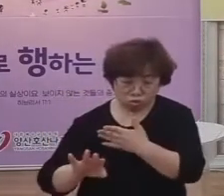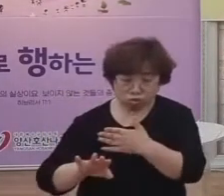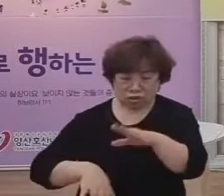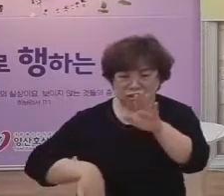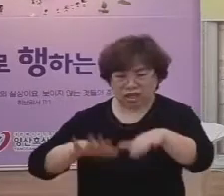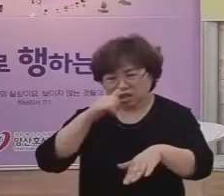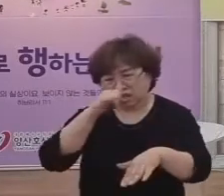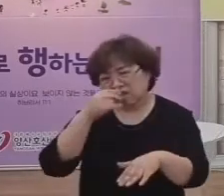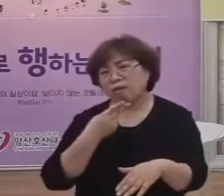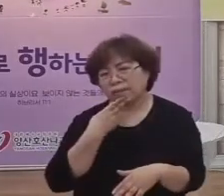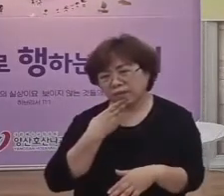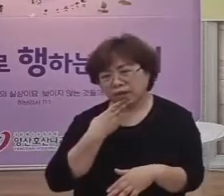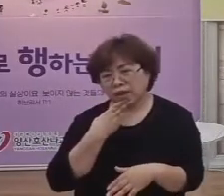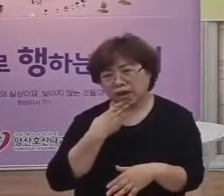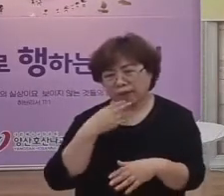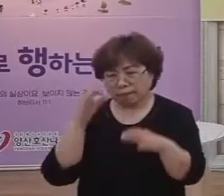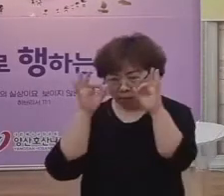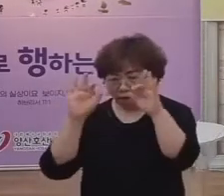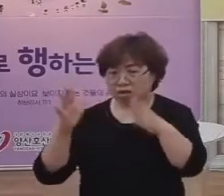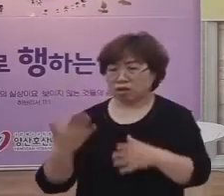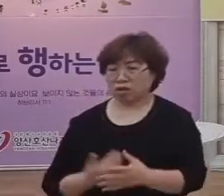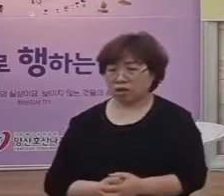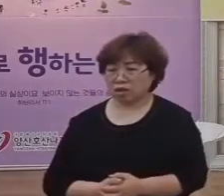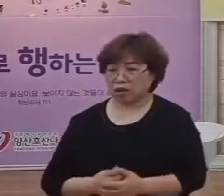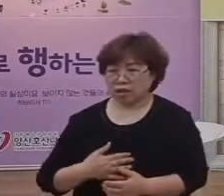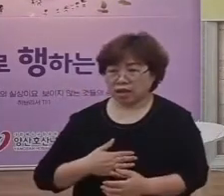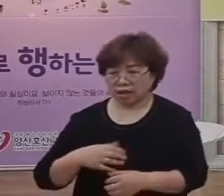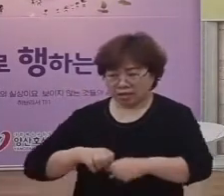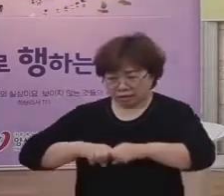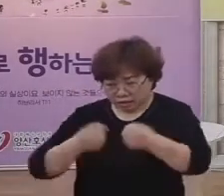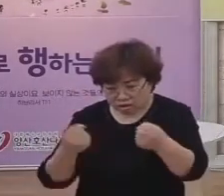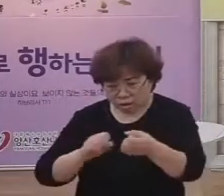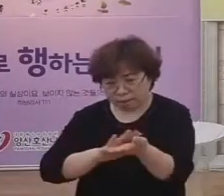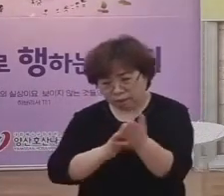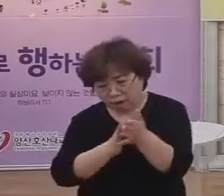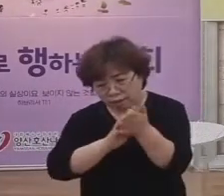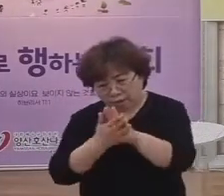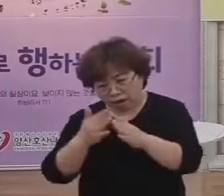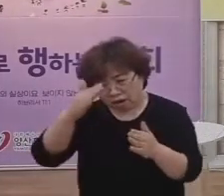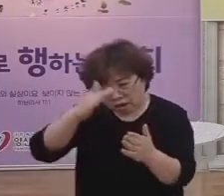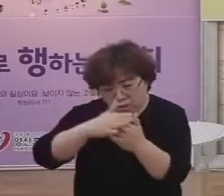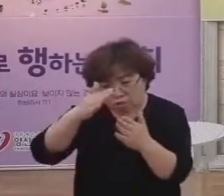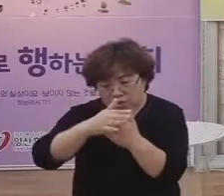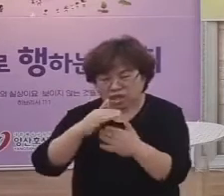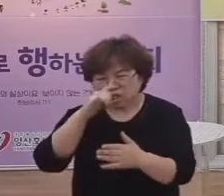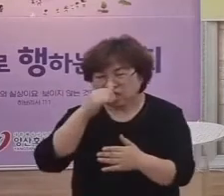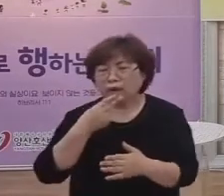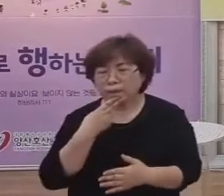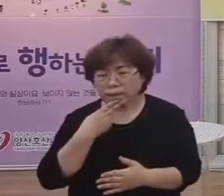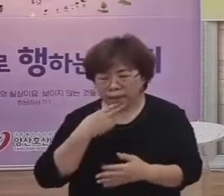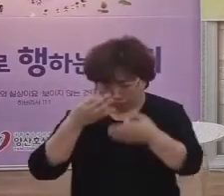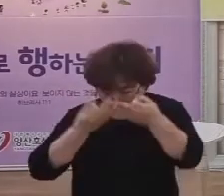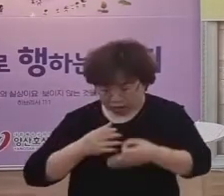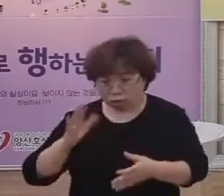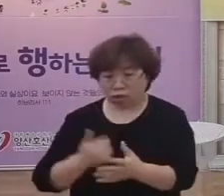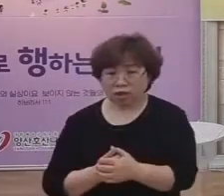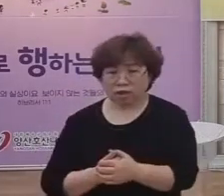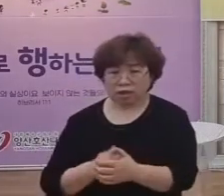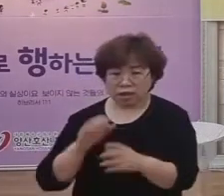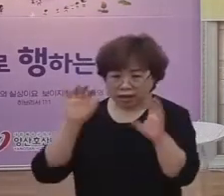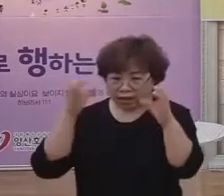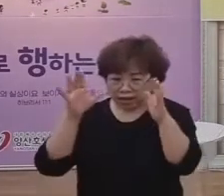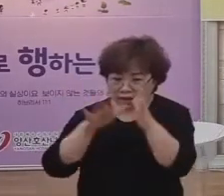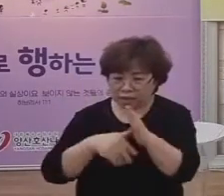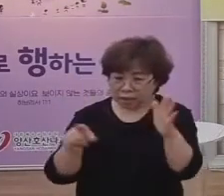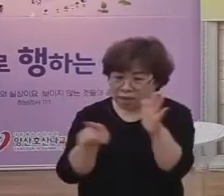새로 깨어져 이런 이 변화와 개혁의 삶을 사는지, 아니면 똑같이 어릴 때 믿었던 그 예수님 그렇게